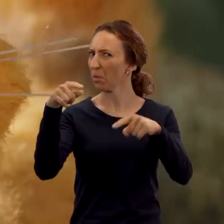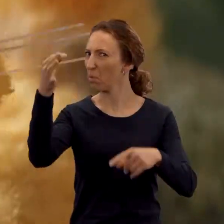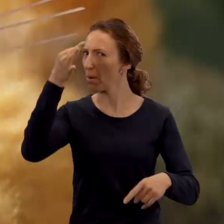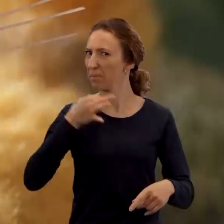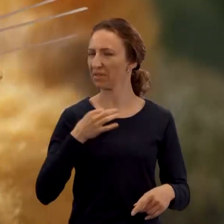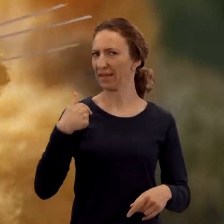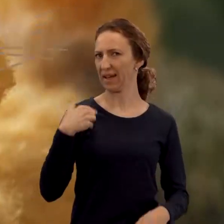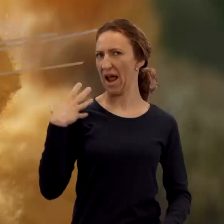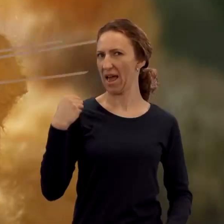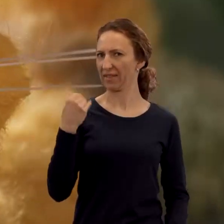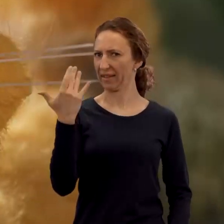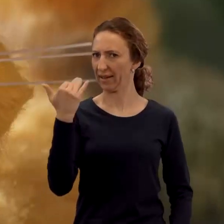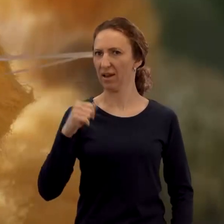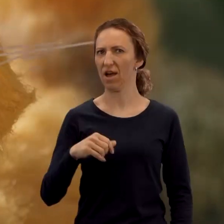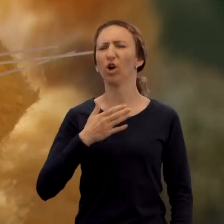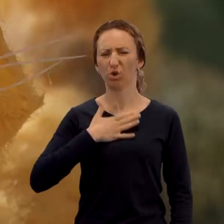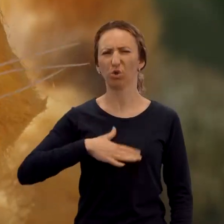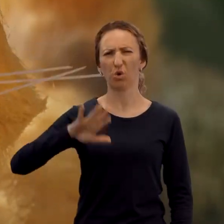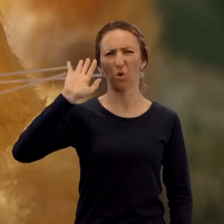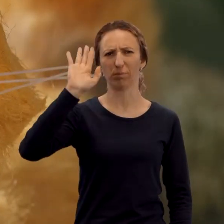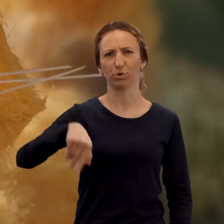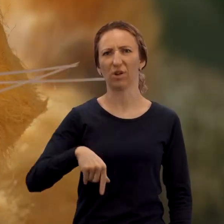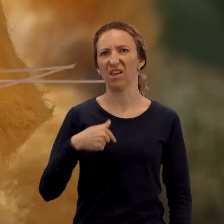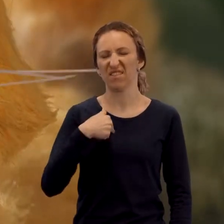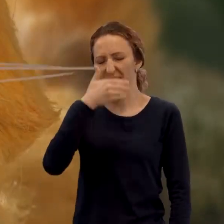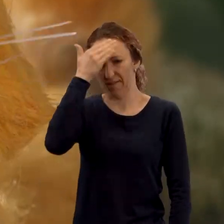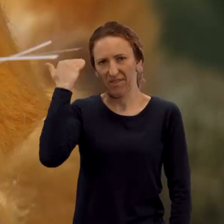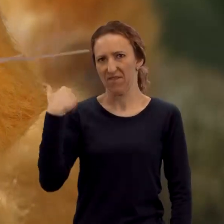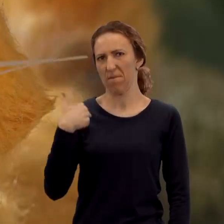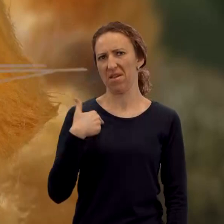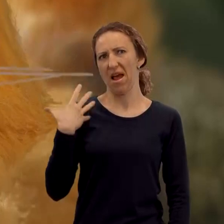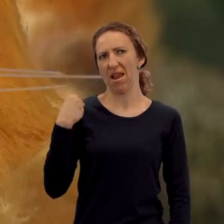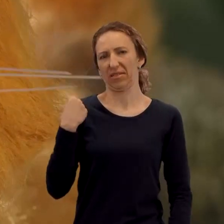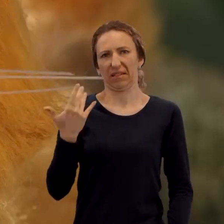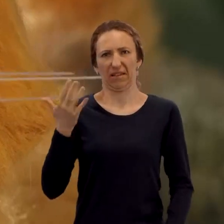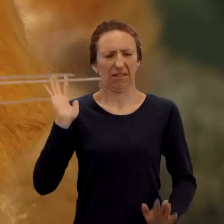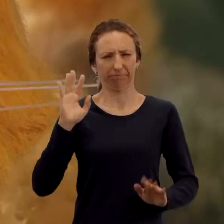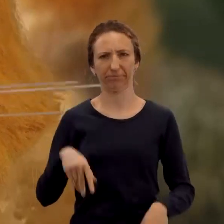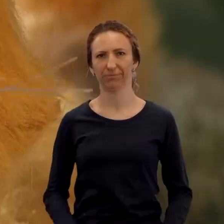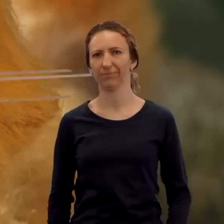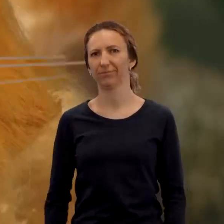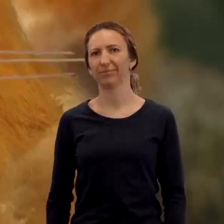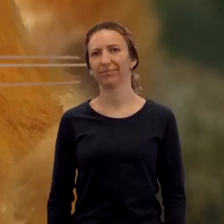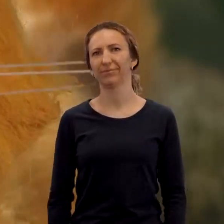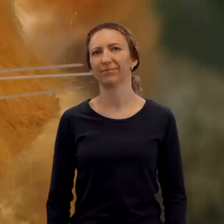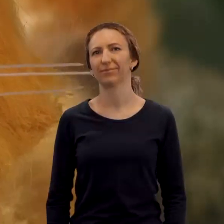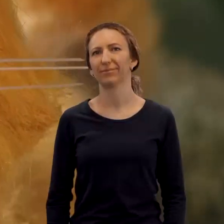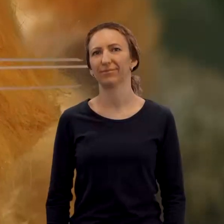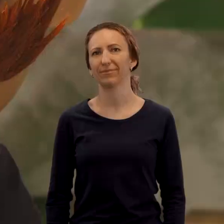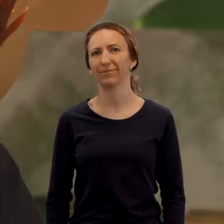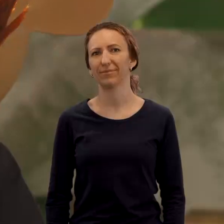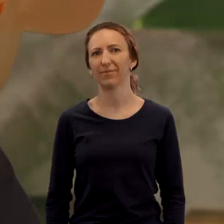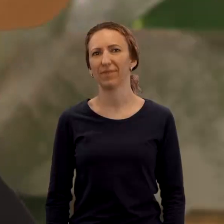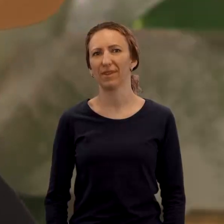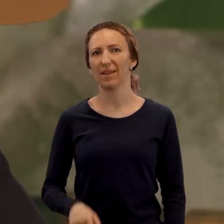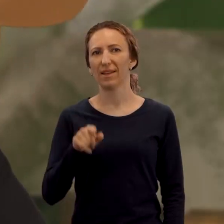nikt nie zapytał Ile mam lat Może i lepiej Bo sam nie wiem